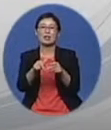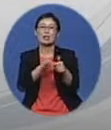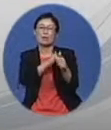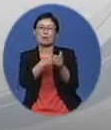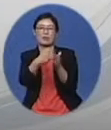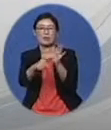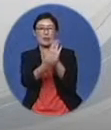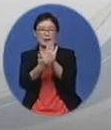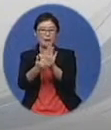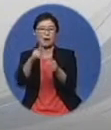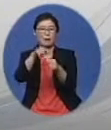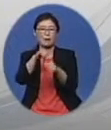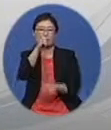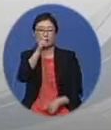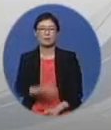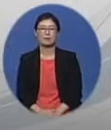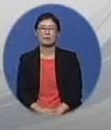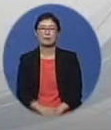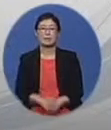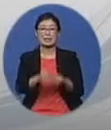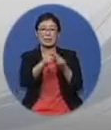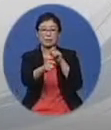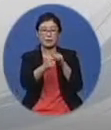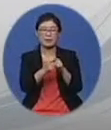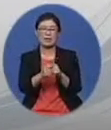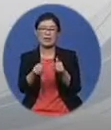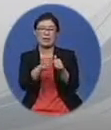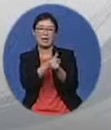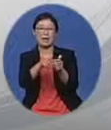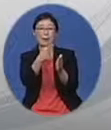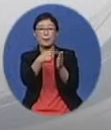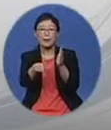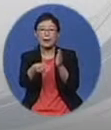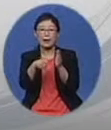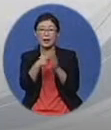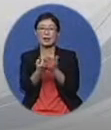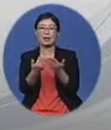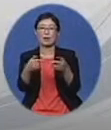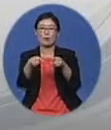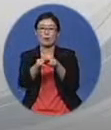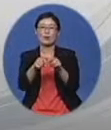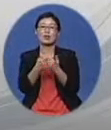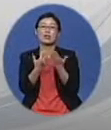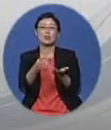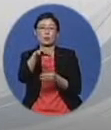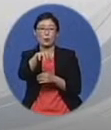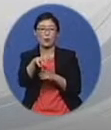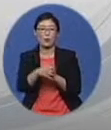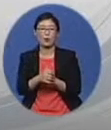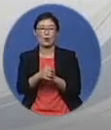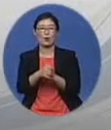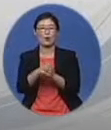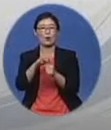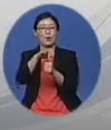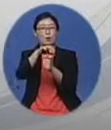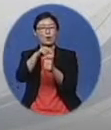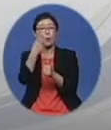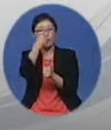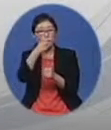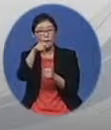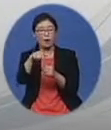보입니다. 또한 지자체를 중심으로 학대 피해 장애인 쉼터를 설치 운영해 피해 장애인을 일시 보호하고